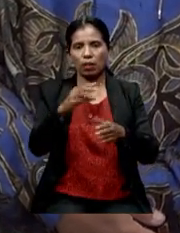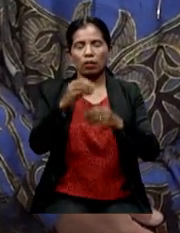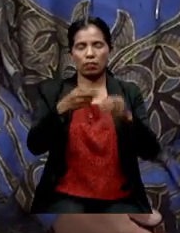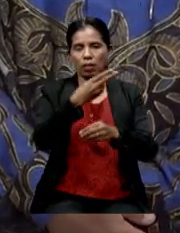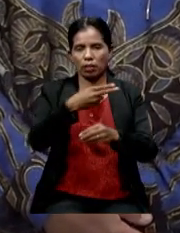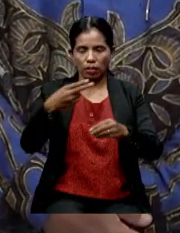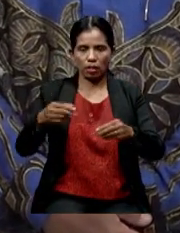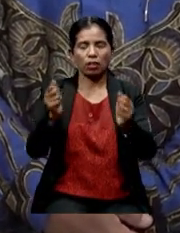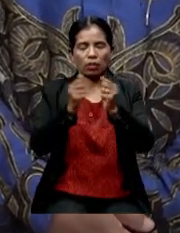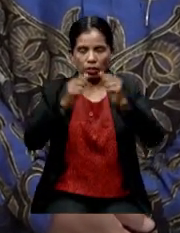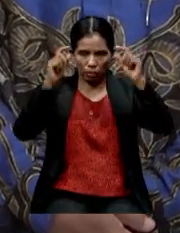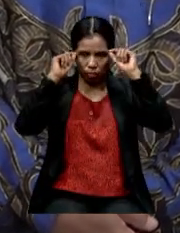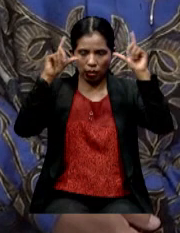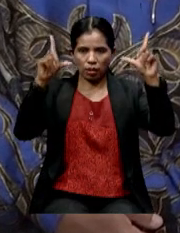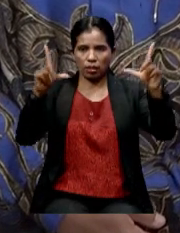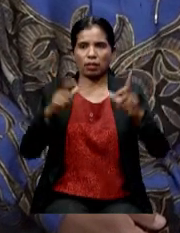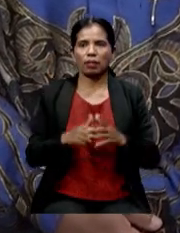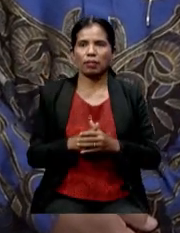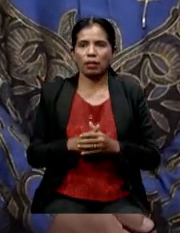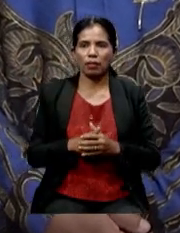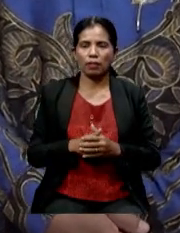dan Timor Leste yang